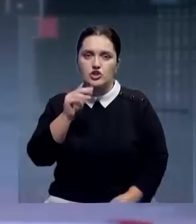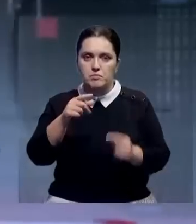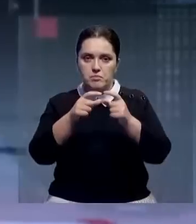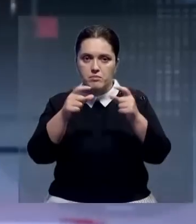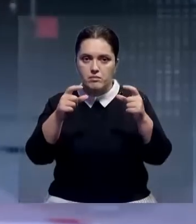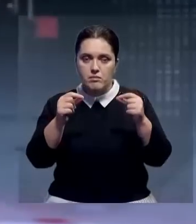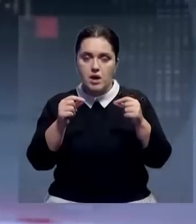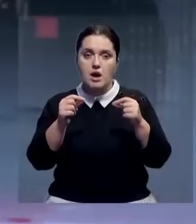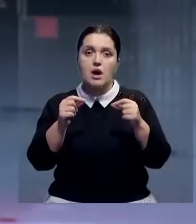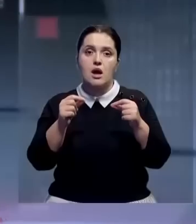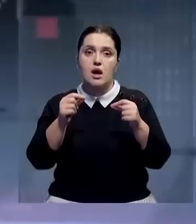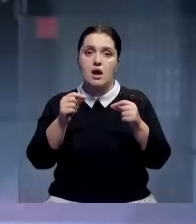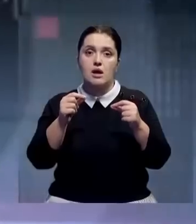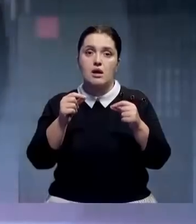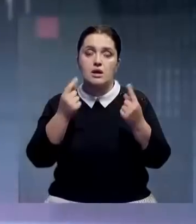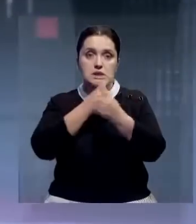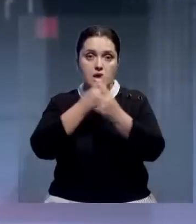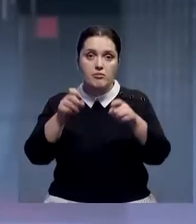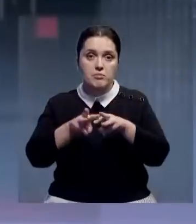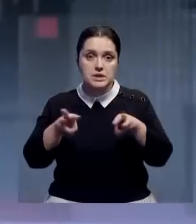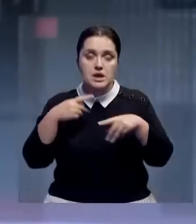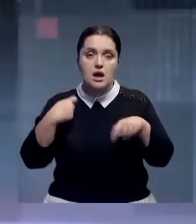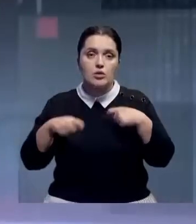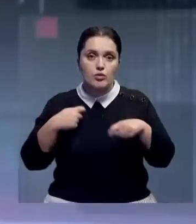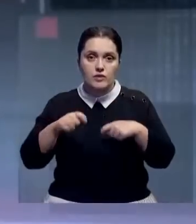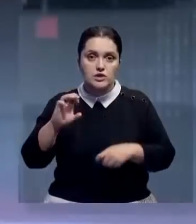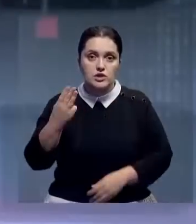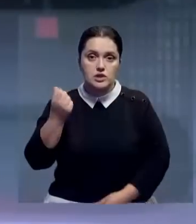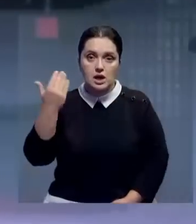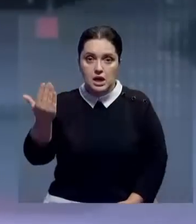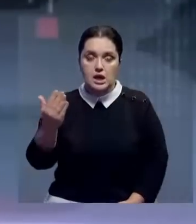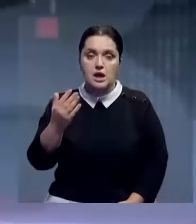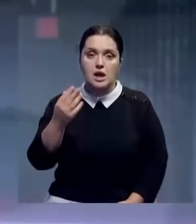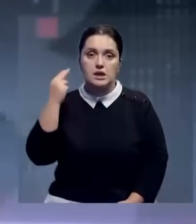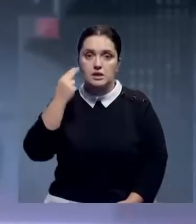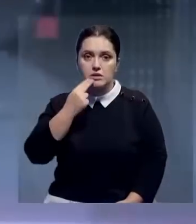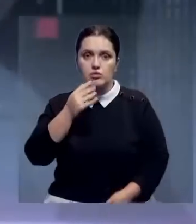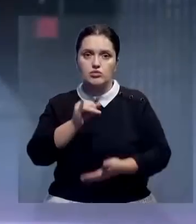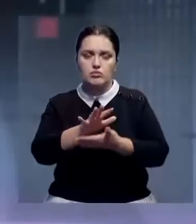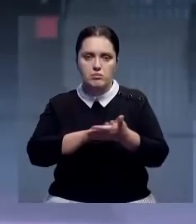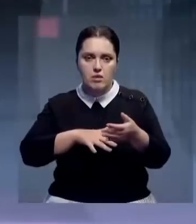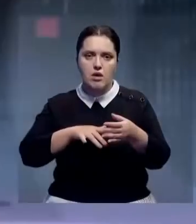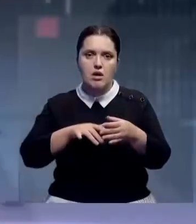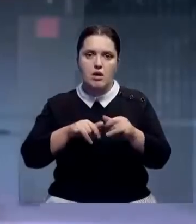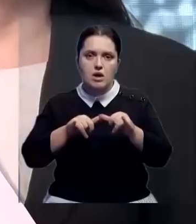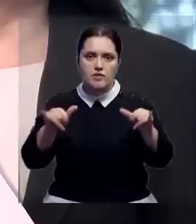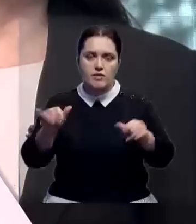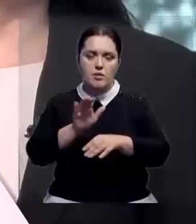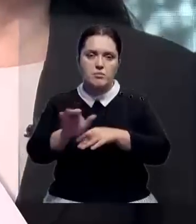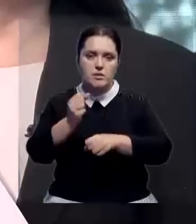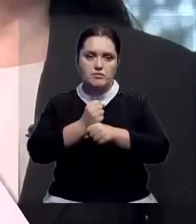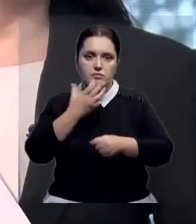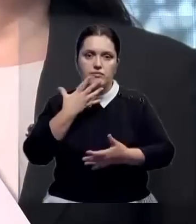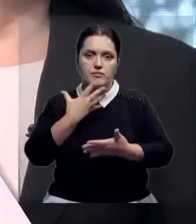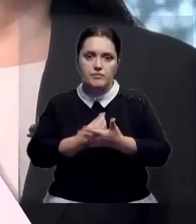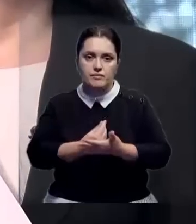продвинутых чипах. Об этом заявила министр торговли страны. Тем временем КНР продолжает развивать производство. Зауреш Думанкуза расскажет